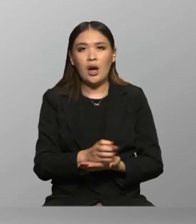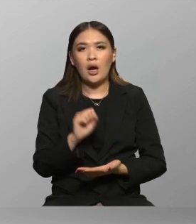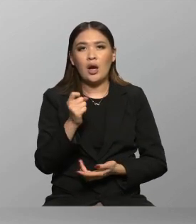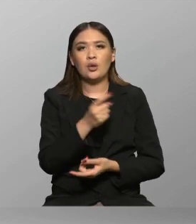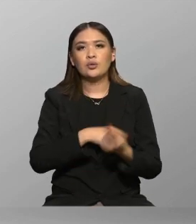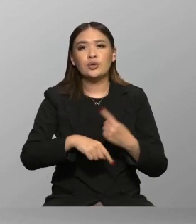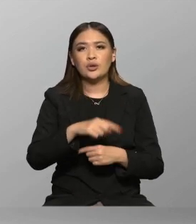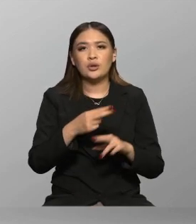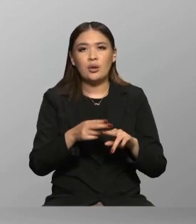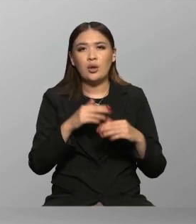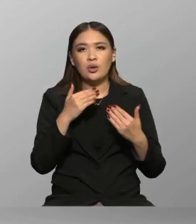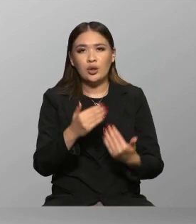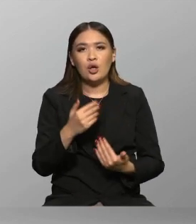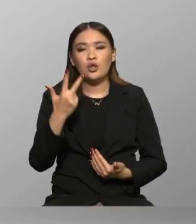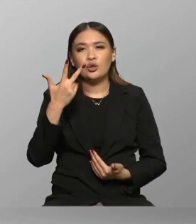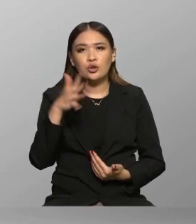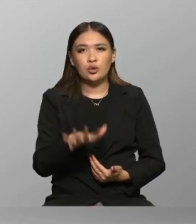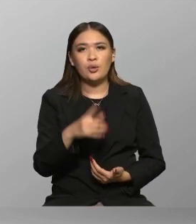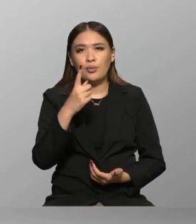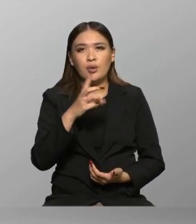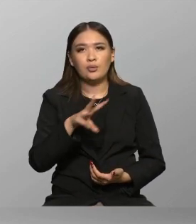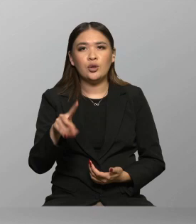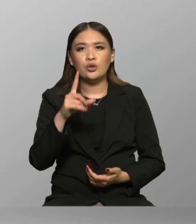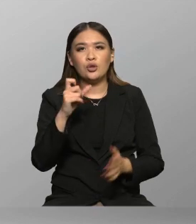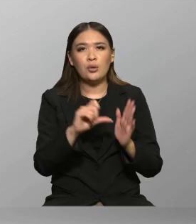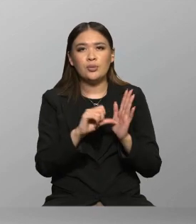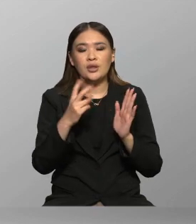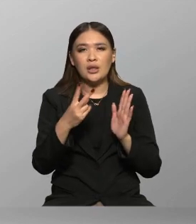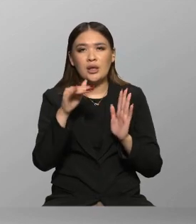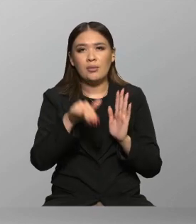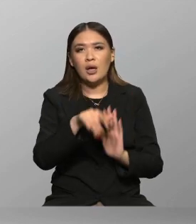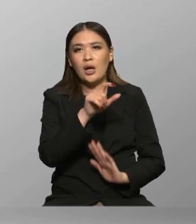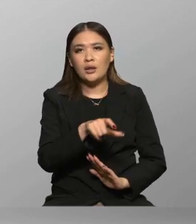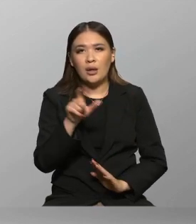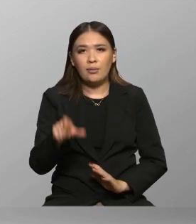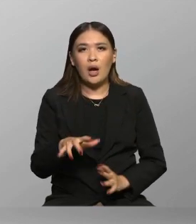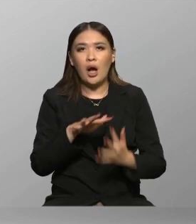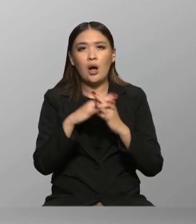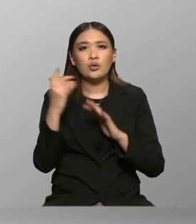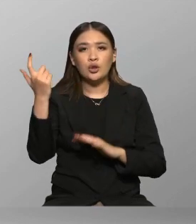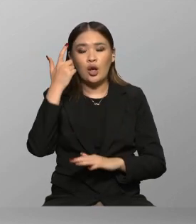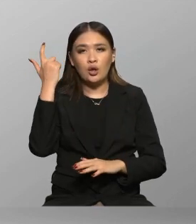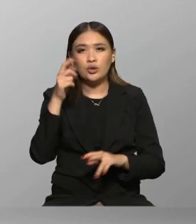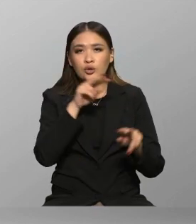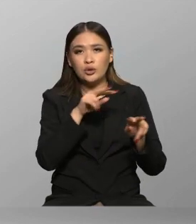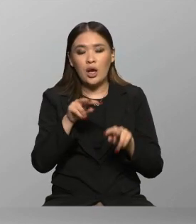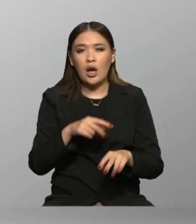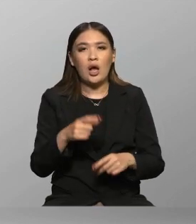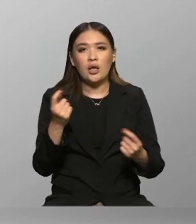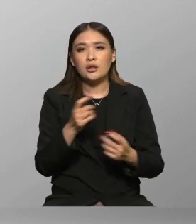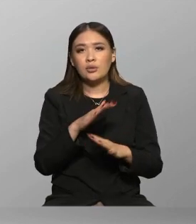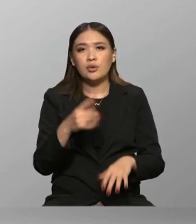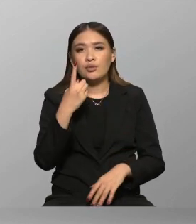өнеркәсіпті таңдағандар саны жағынан 3-ші орында. 1 миллион 162 мың адам. Ауыл шаруашылығын түлетіп отырғандарда аз емес,